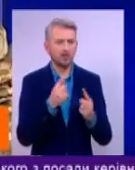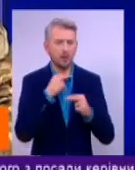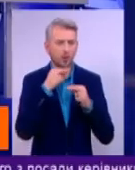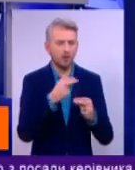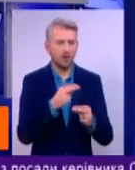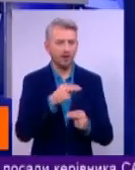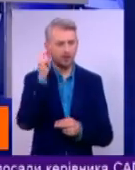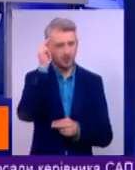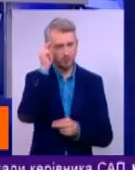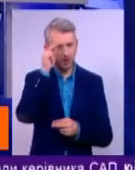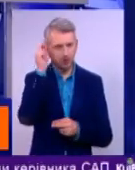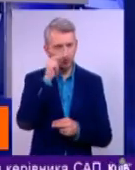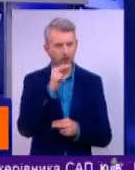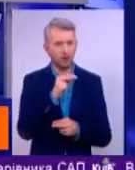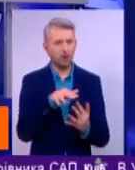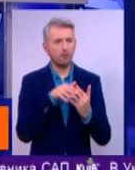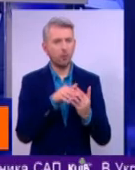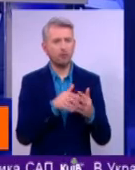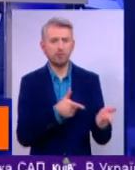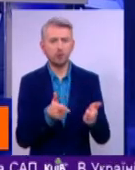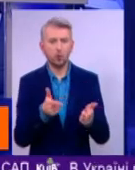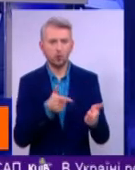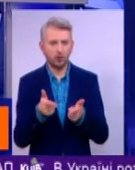навчанню безпосередньо бойової підготовки